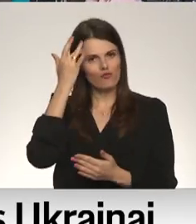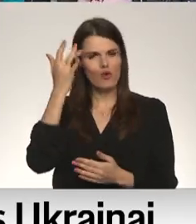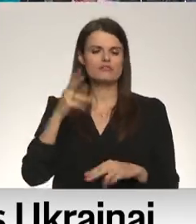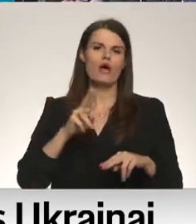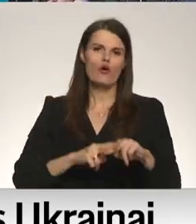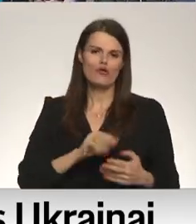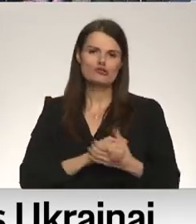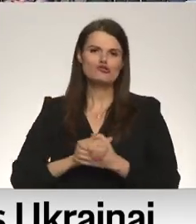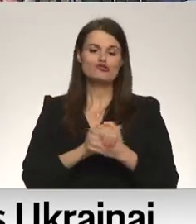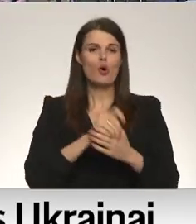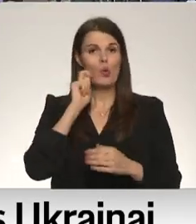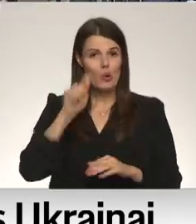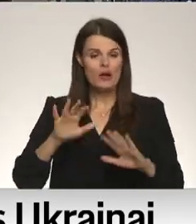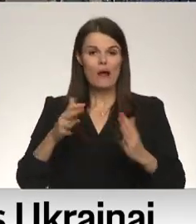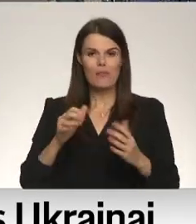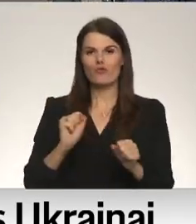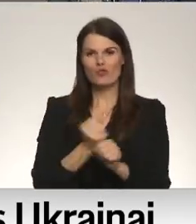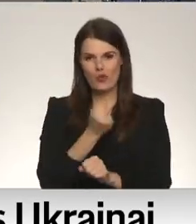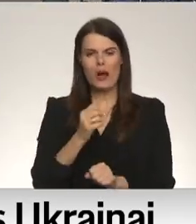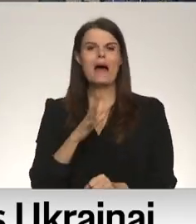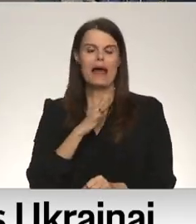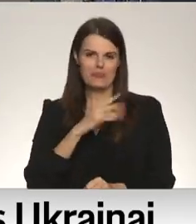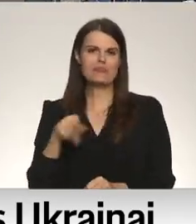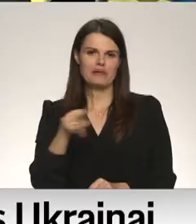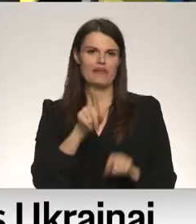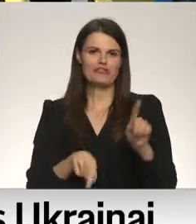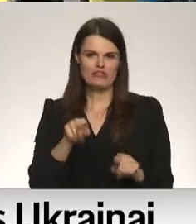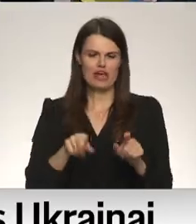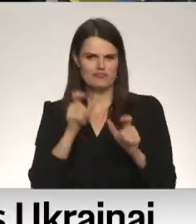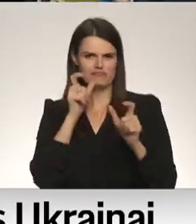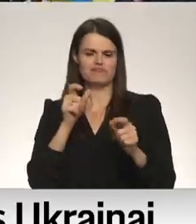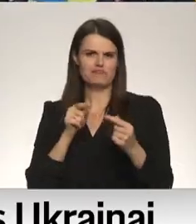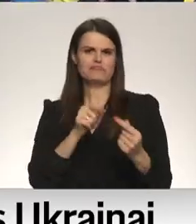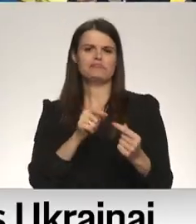tomēr neiztika arī bez dažiem viedokļiem, kas pauda atbalstu Krievijas pusē.